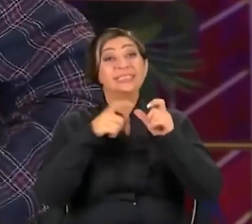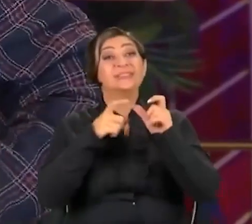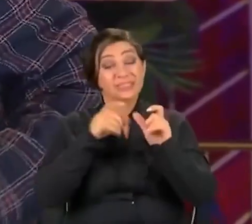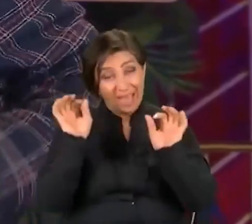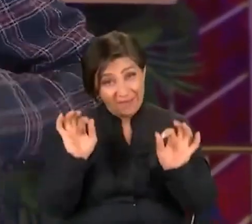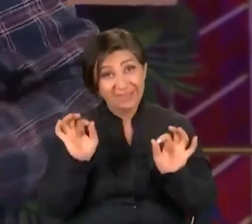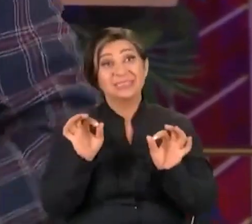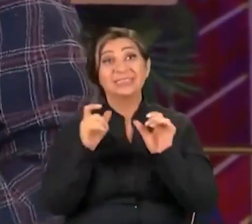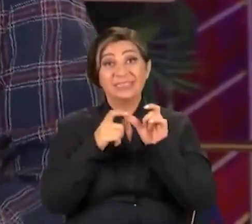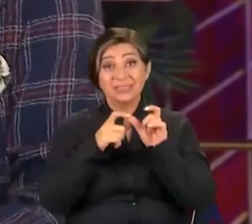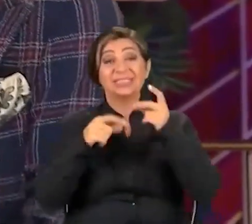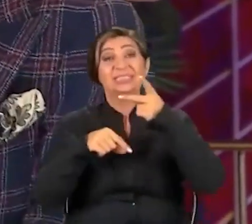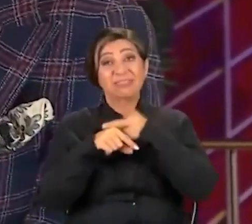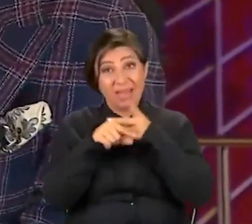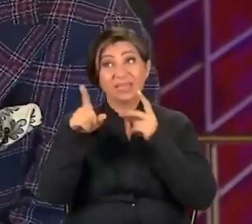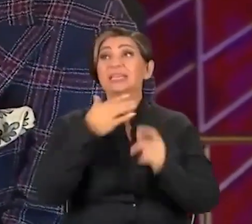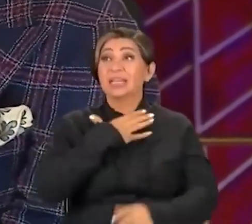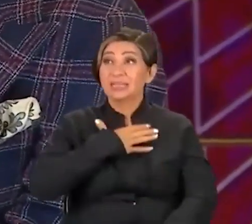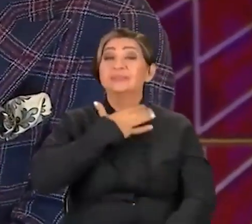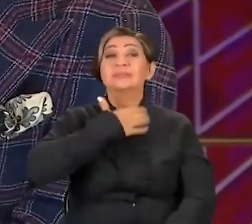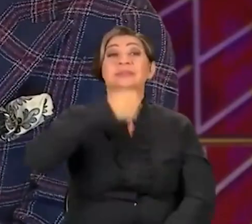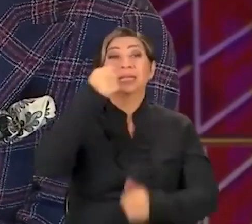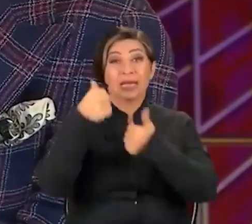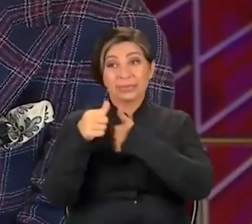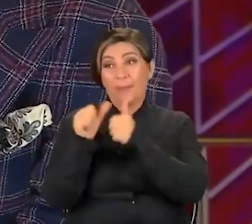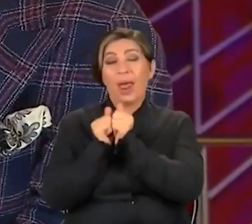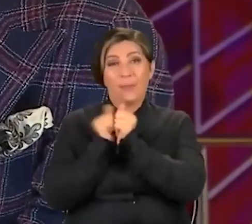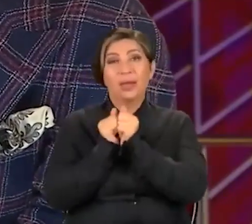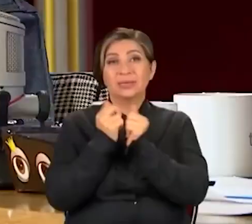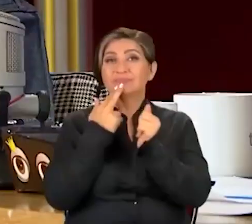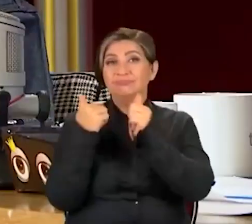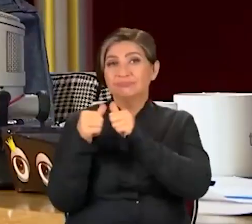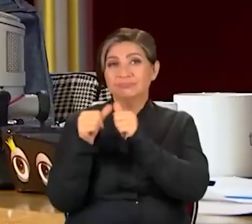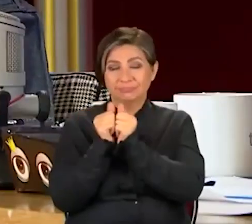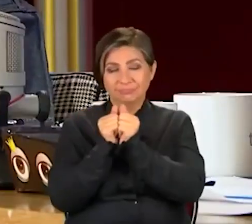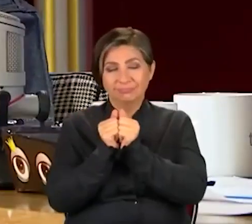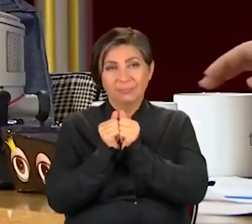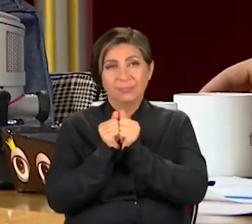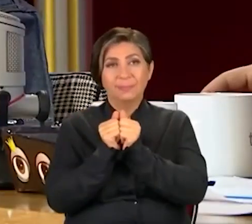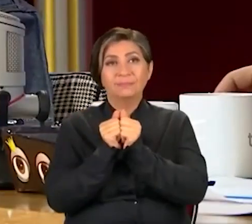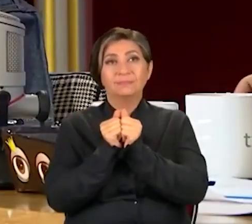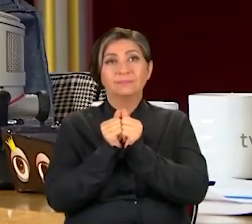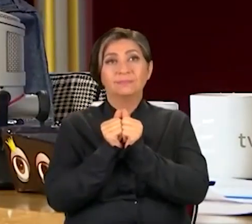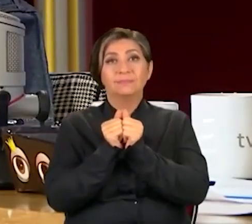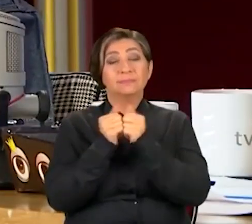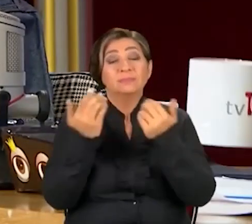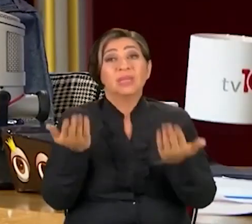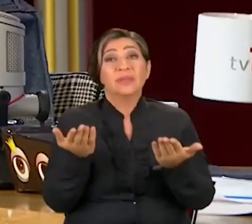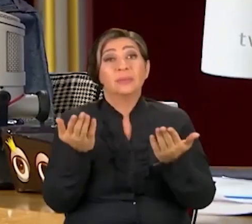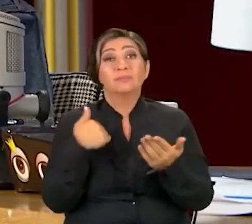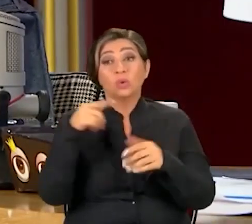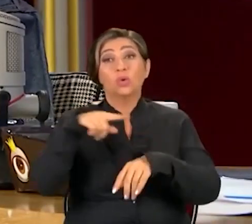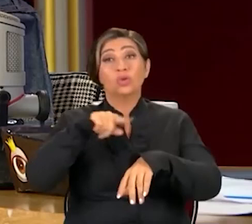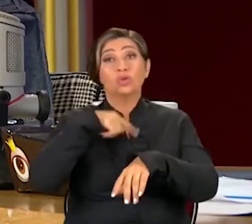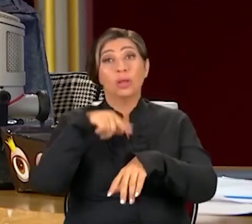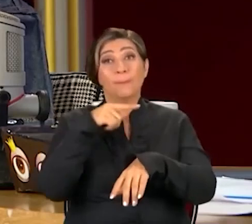tabii. Stephen Zweig intihar etti. Karısıyla beraber. Karısıyla beraber, evet. Evet. Bilmem gibi. Evet. Evet. Yani biz işte o